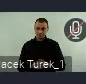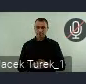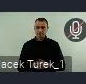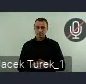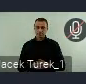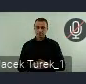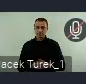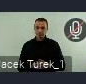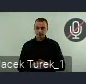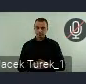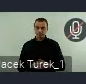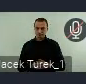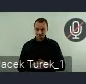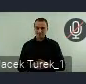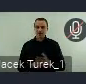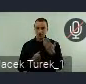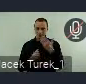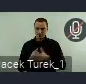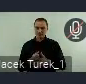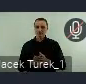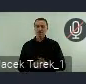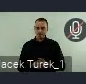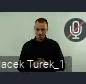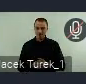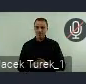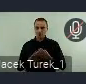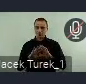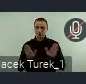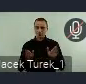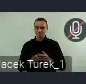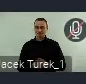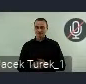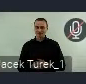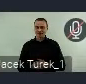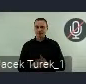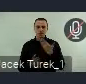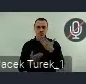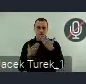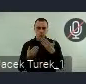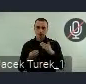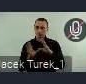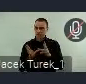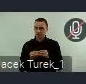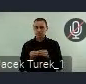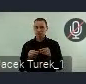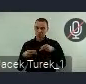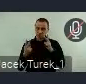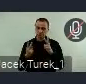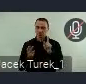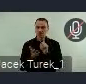kończymy kończymy możemy kończyć bardzo serdecznie państwu Dziękuję za uwagę